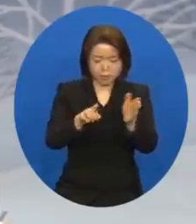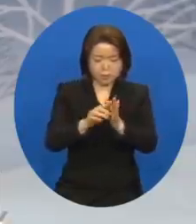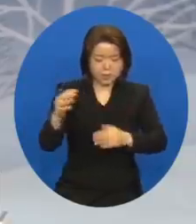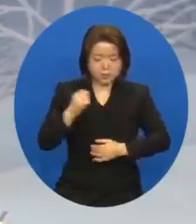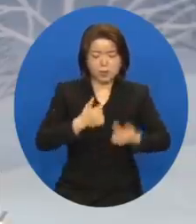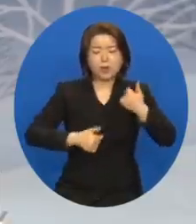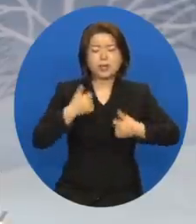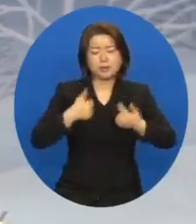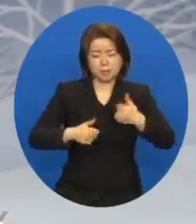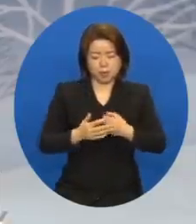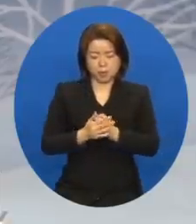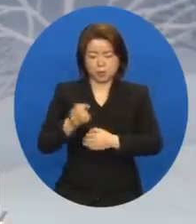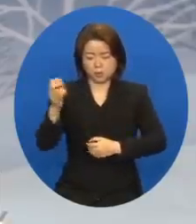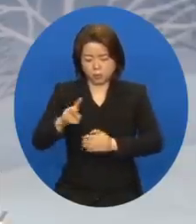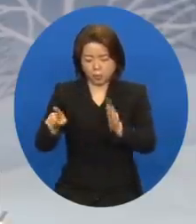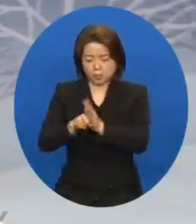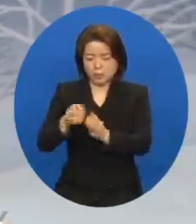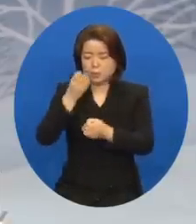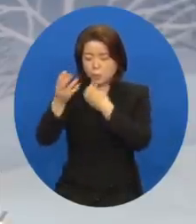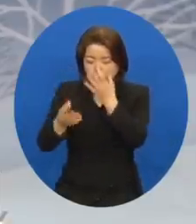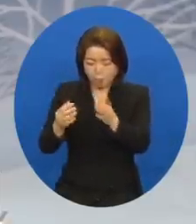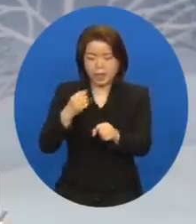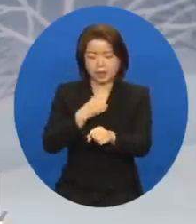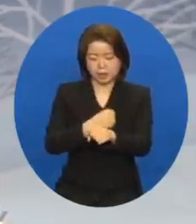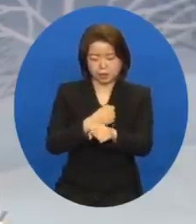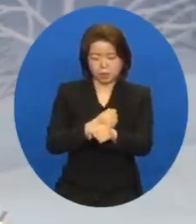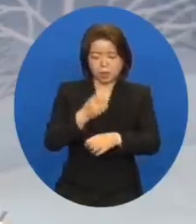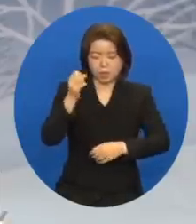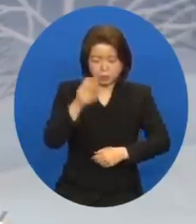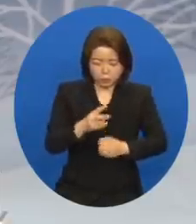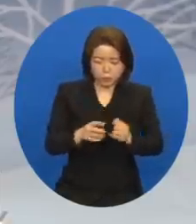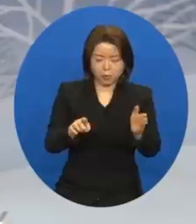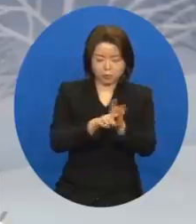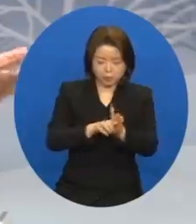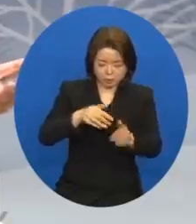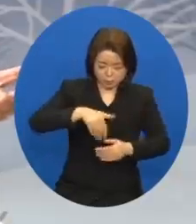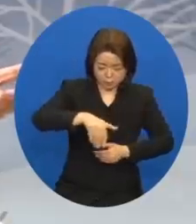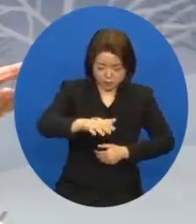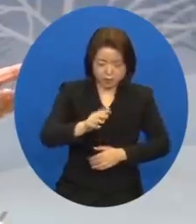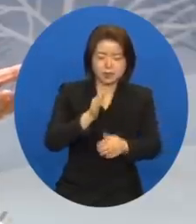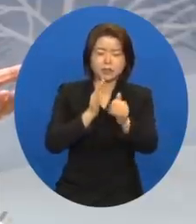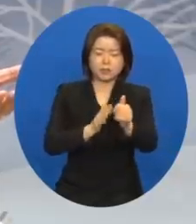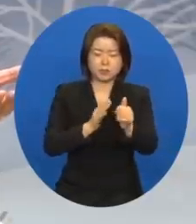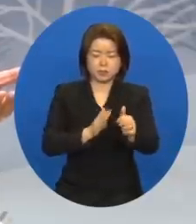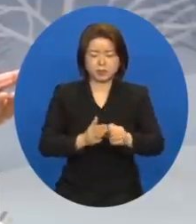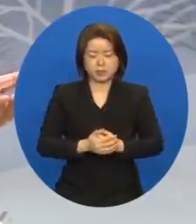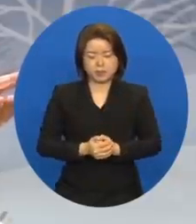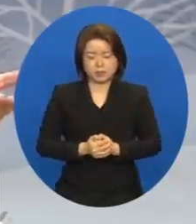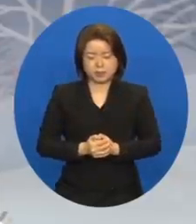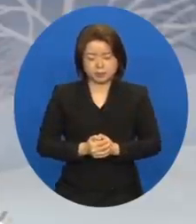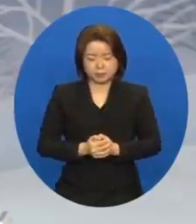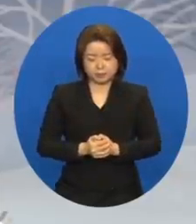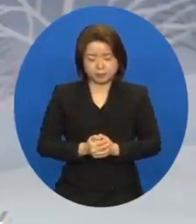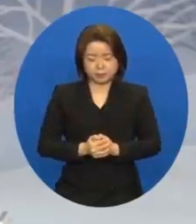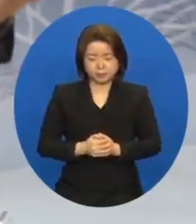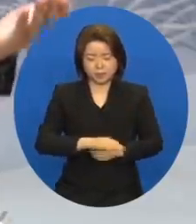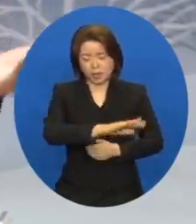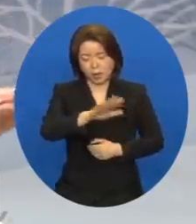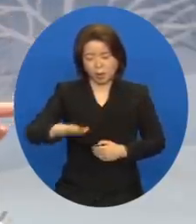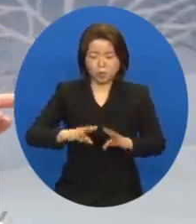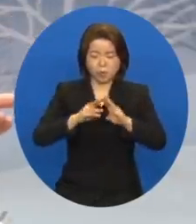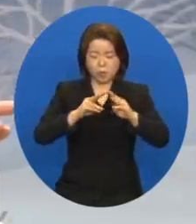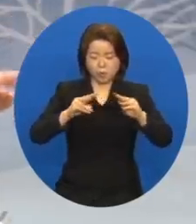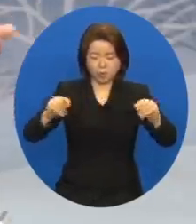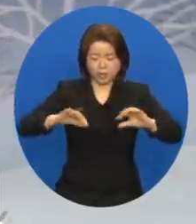기뻐하며 또 믿음으로 고백하며 믿음으로 나아가게 하여 주시옵소서. 온 땅에